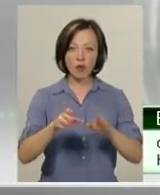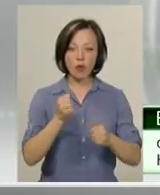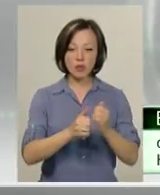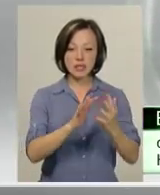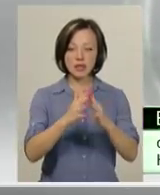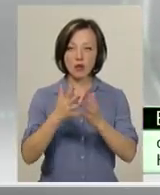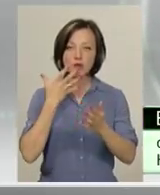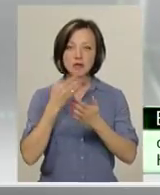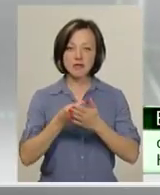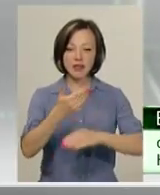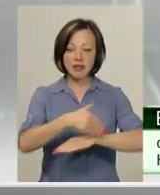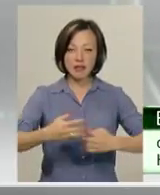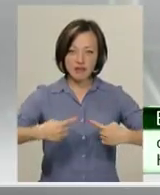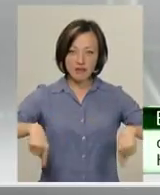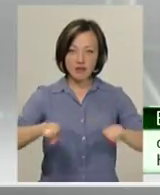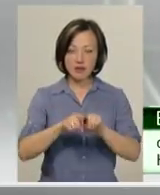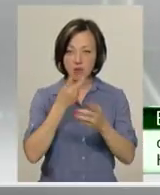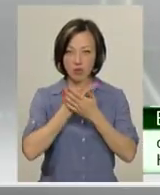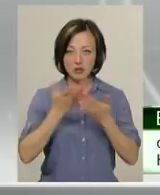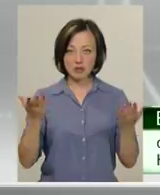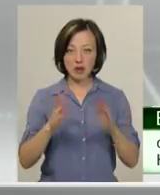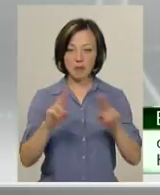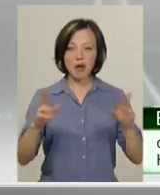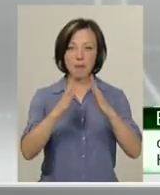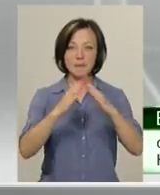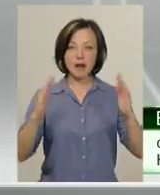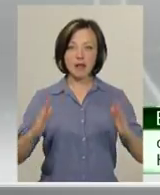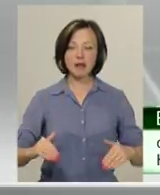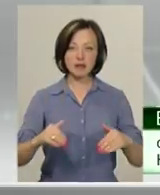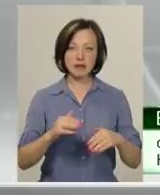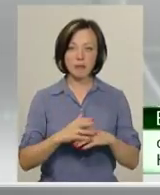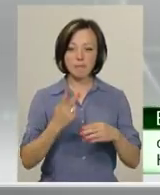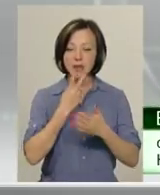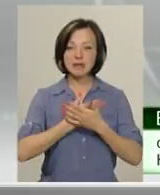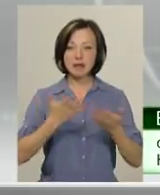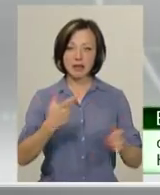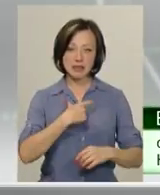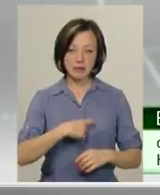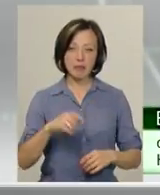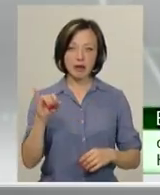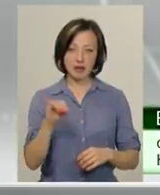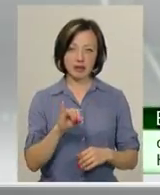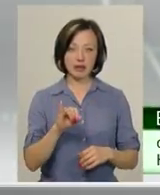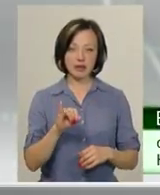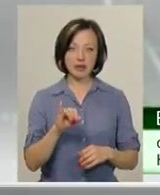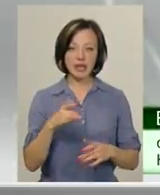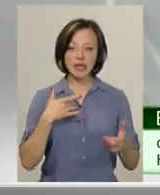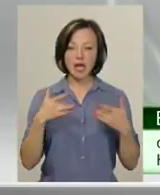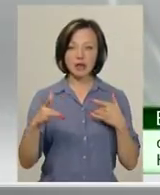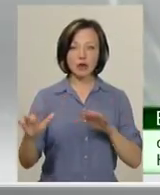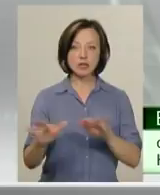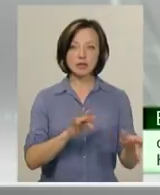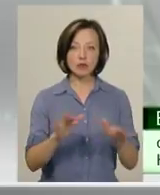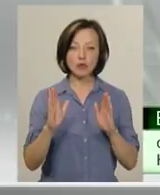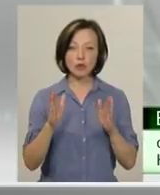село свій двір, ну, такі, як палатка, як презентація себе. Ну і театралізовані